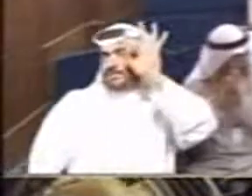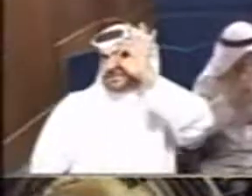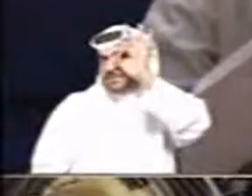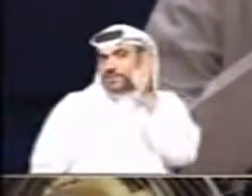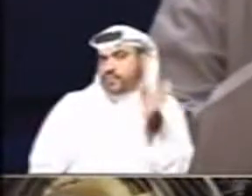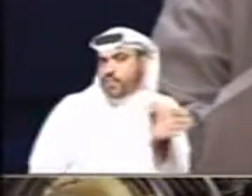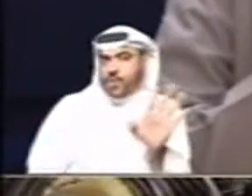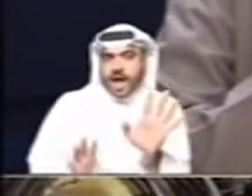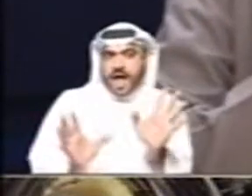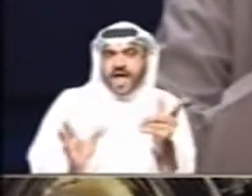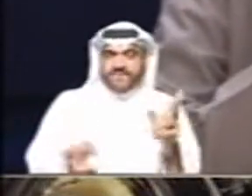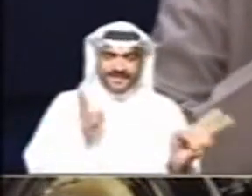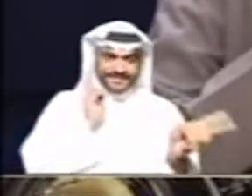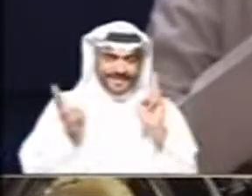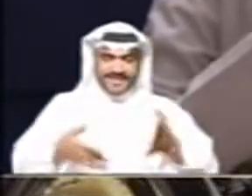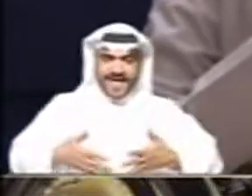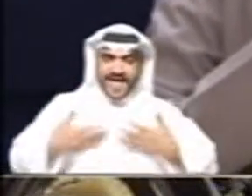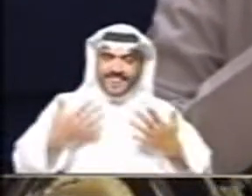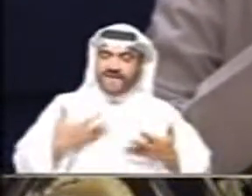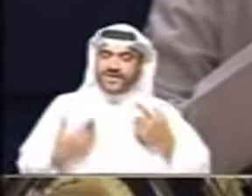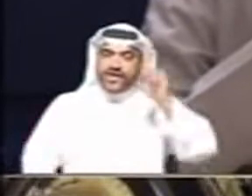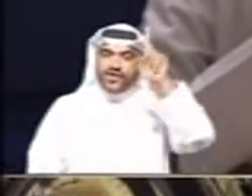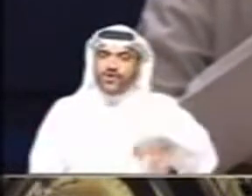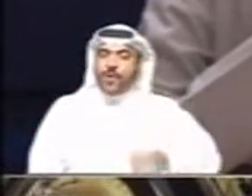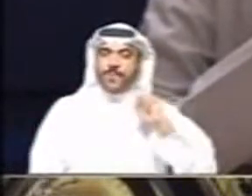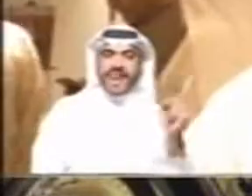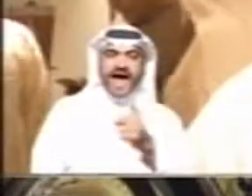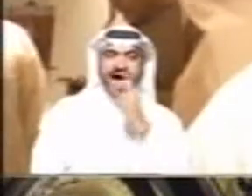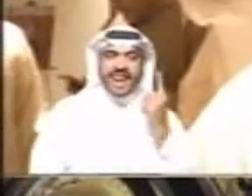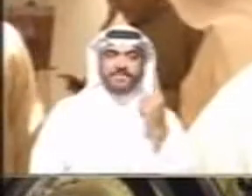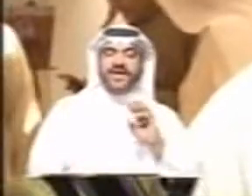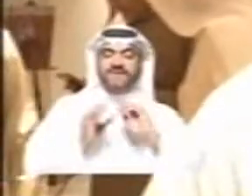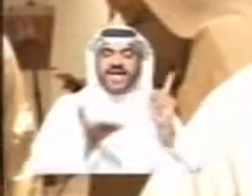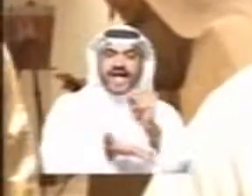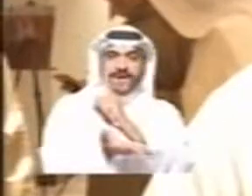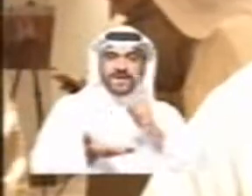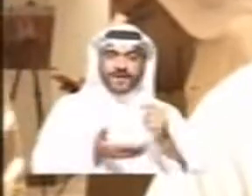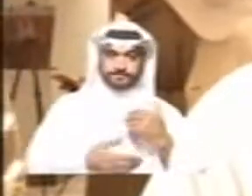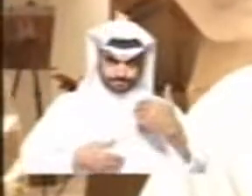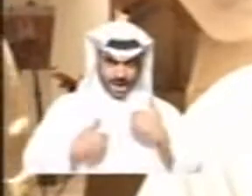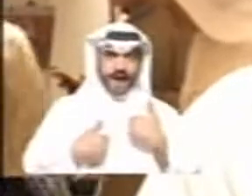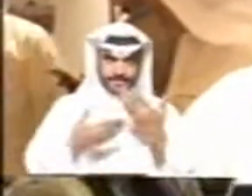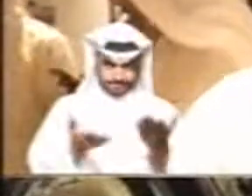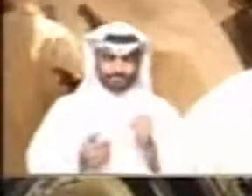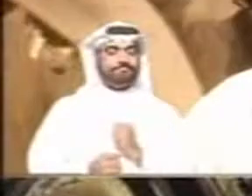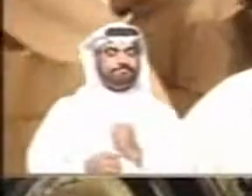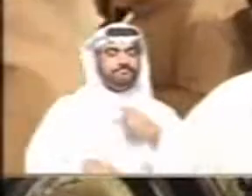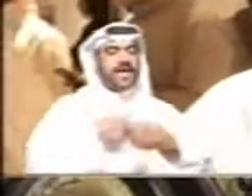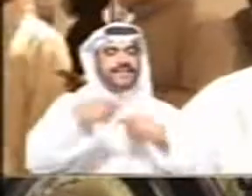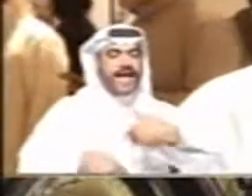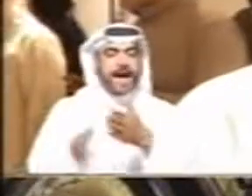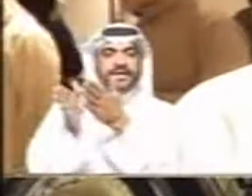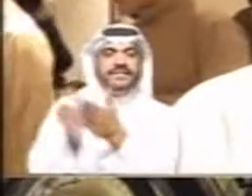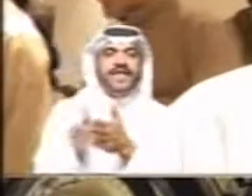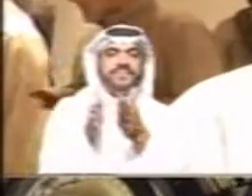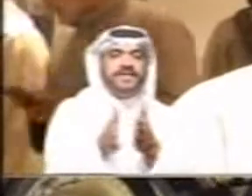للبيئة وهي تحتفل باليوم العالمي للحياة الفطرية. احنا دائما نحب ننظم حسب الاتفاقيات